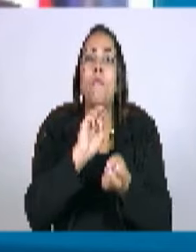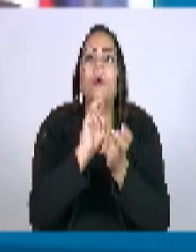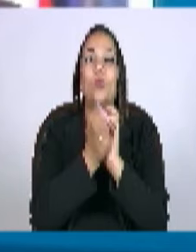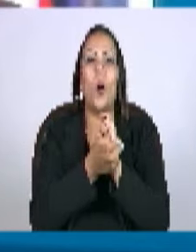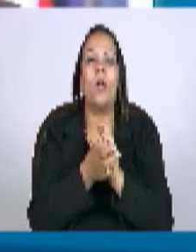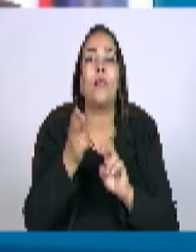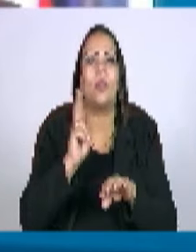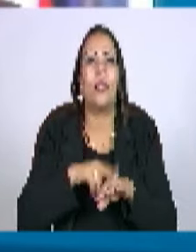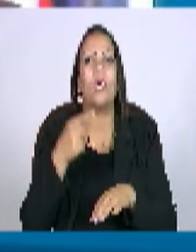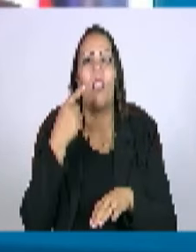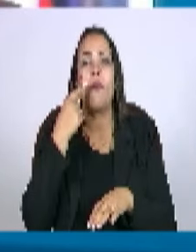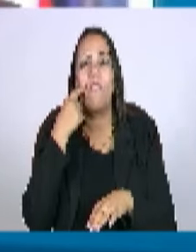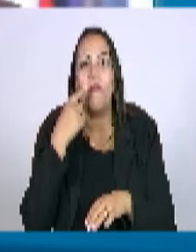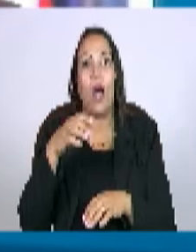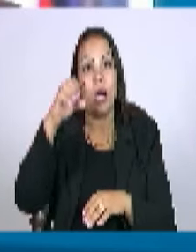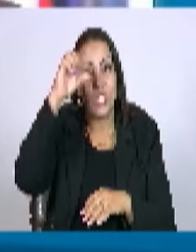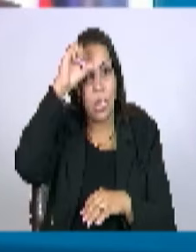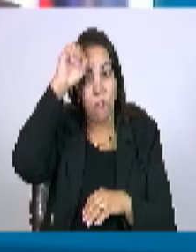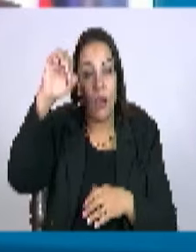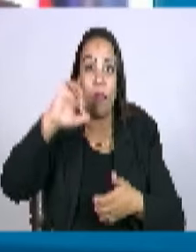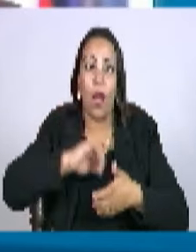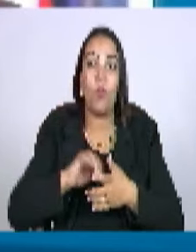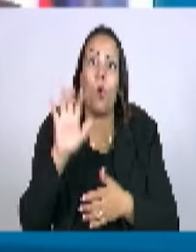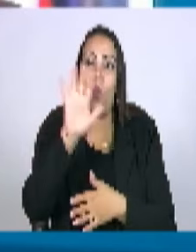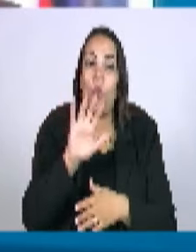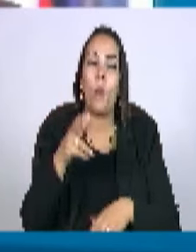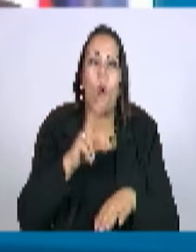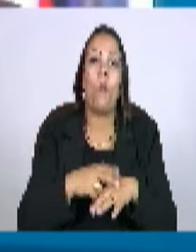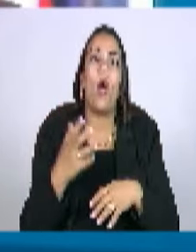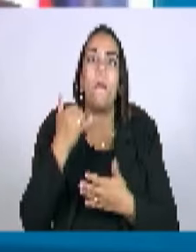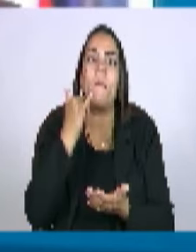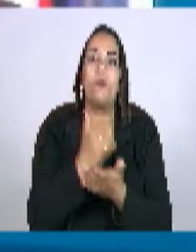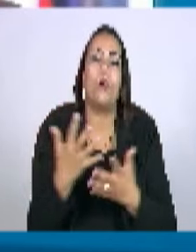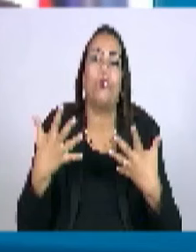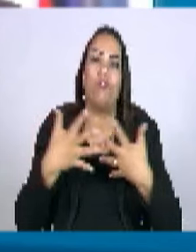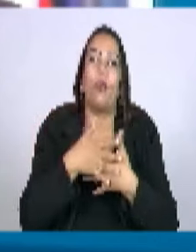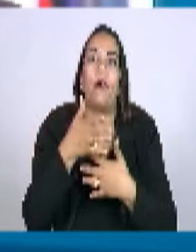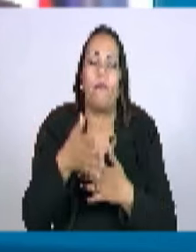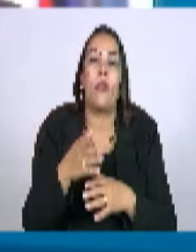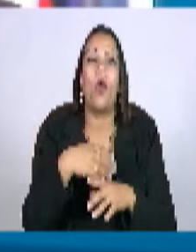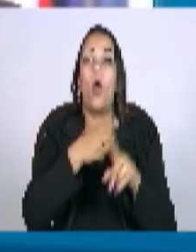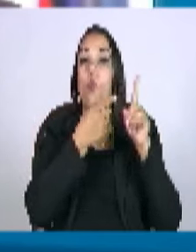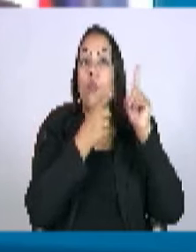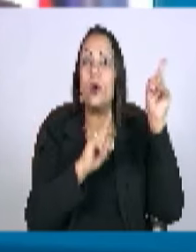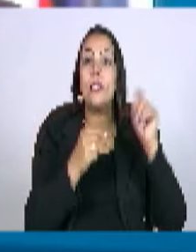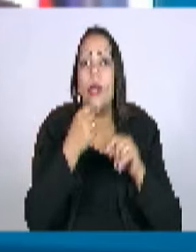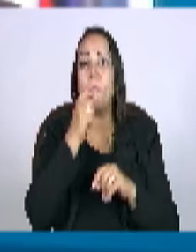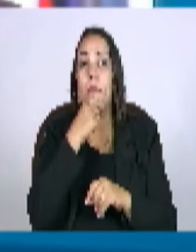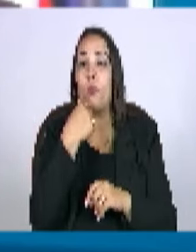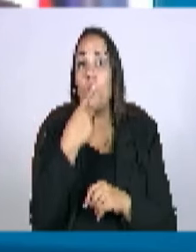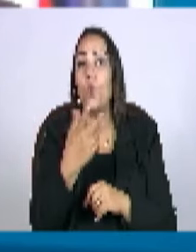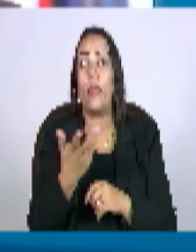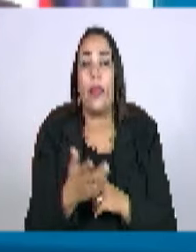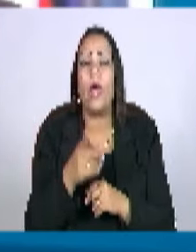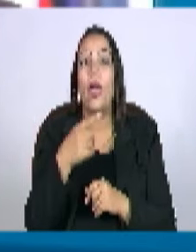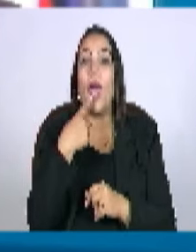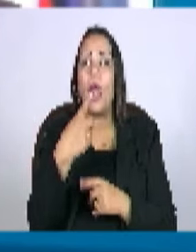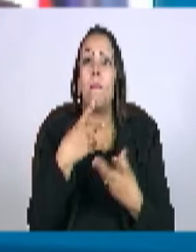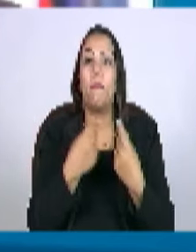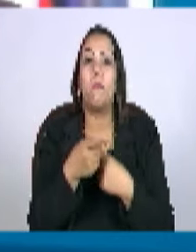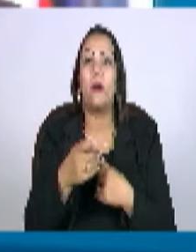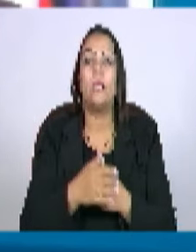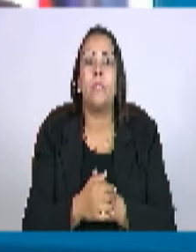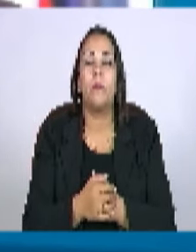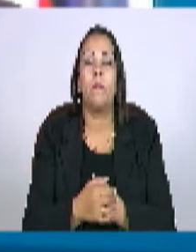مع سفير الاتحاد الاوروبي والهيئات الشريكه الوزيره اتكلمت في هذا الملتقى